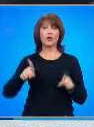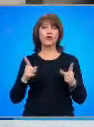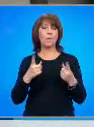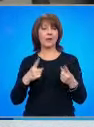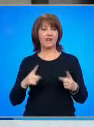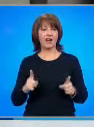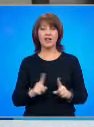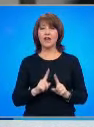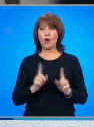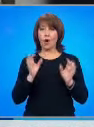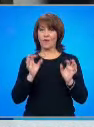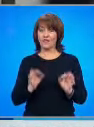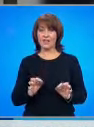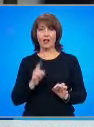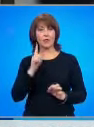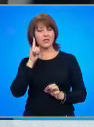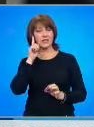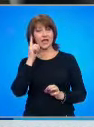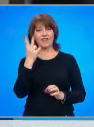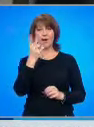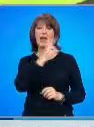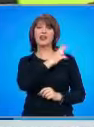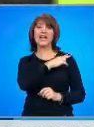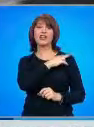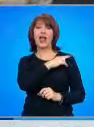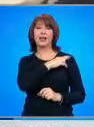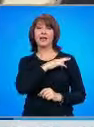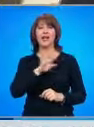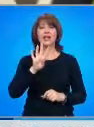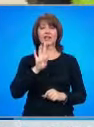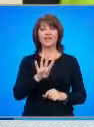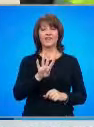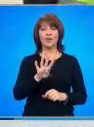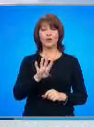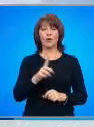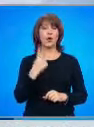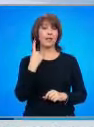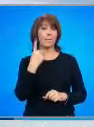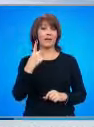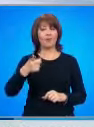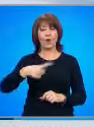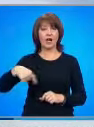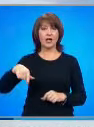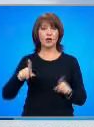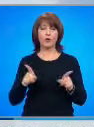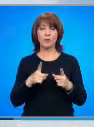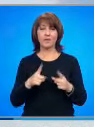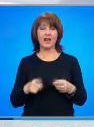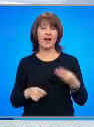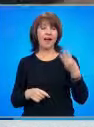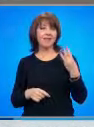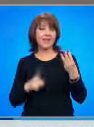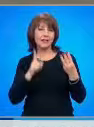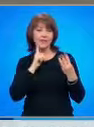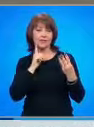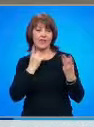столицата. Неофициално се знае, че двама от тях са началниците на четвърто и на първо районно. За третия се